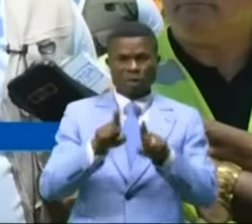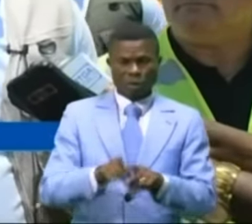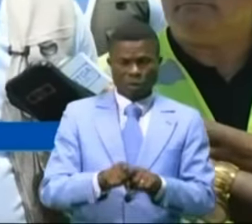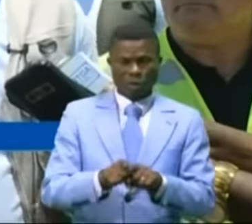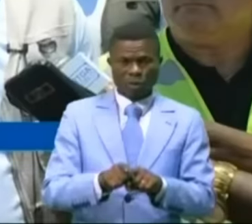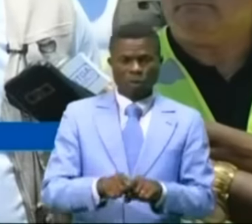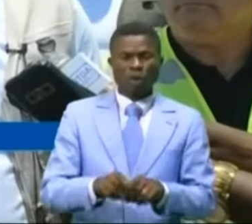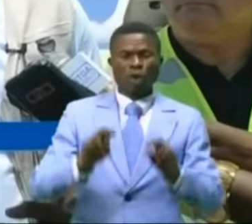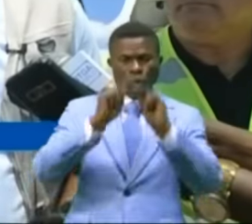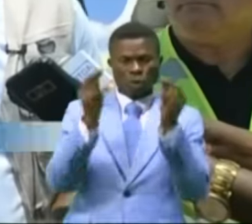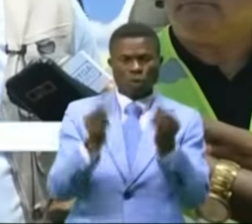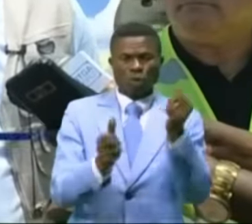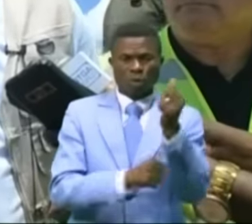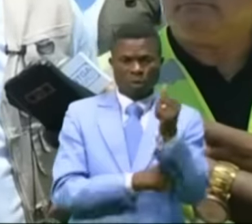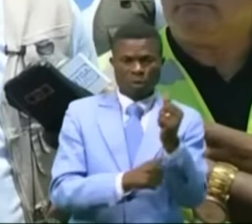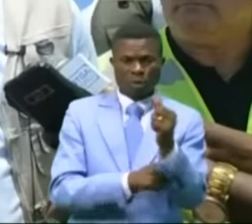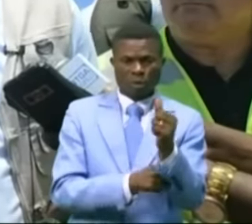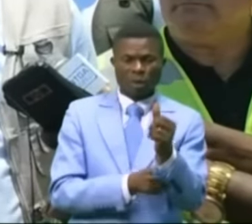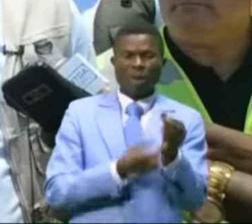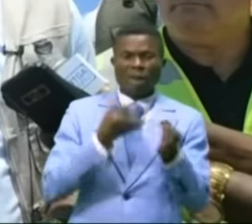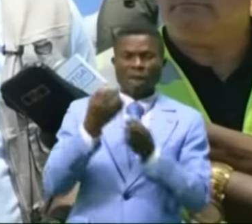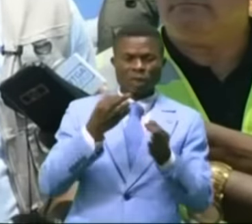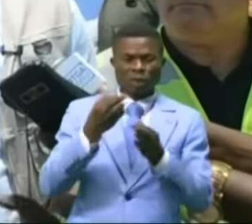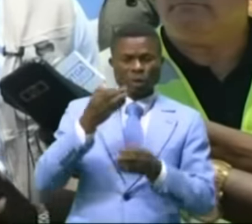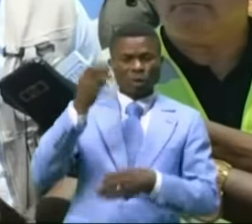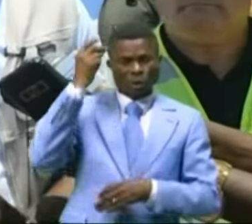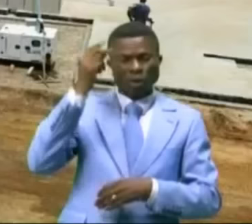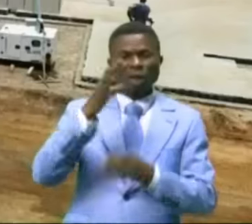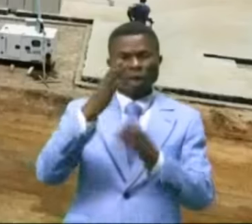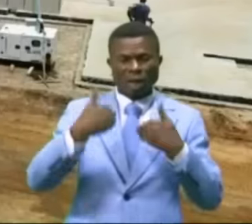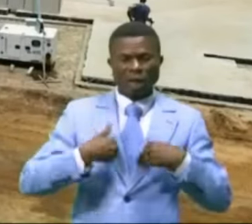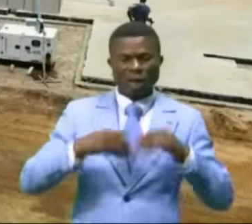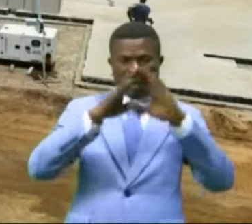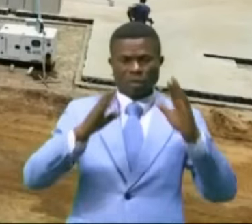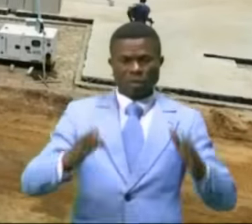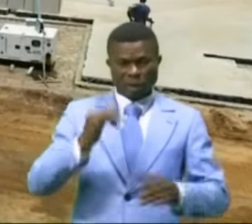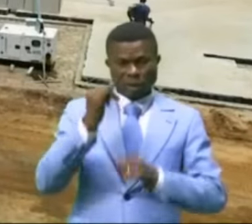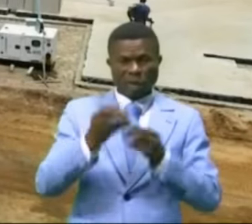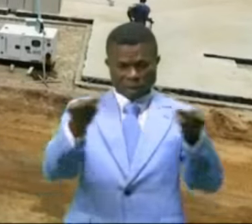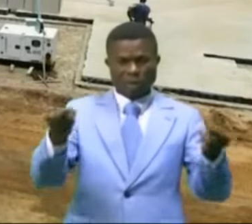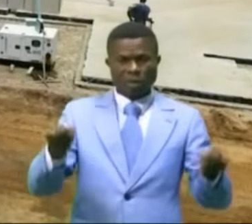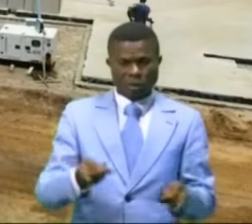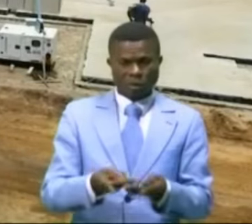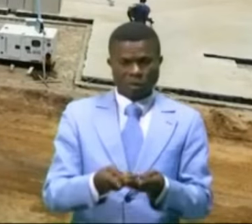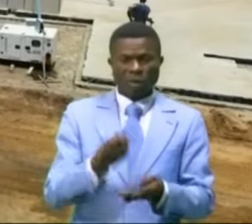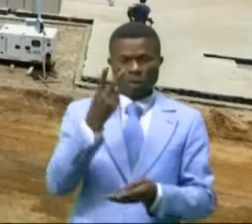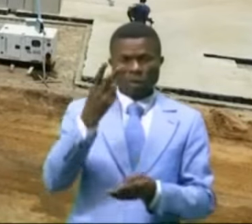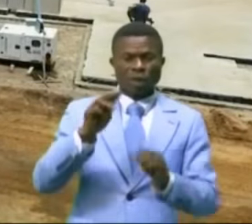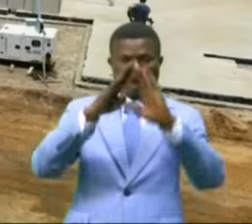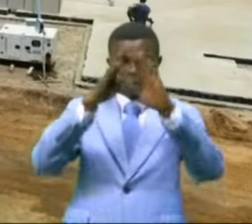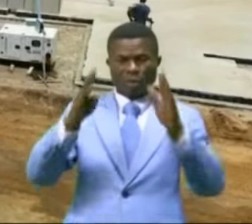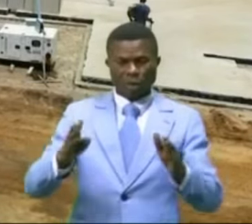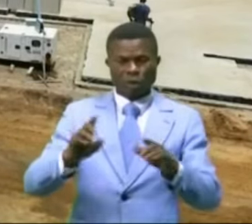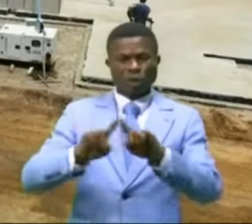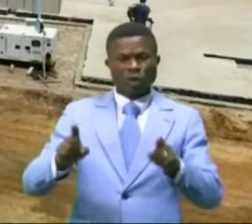autre catégorie qui sera définie par le gouvernement pourra bénéficier de ces logements. Sur ces sites, il y a deux types de maisons. Donc il y a